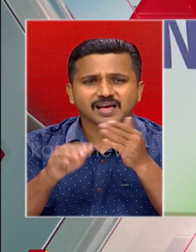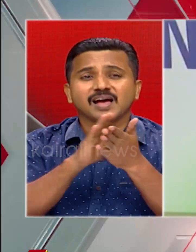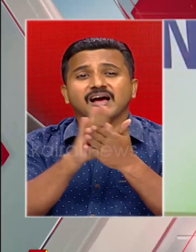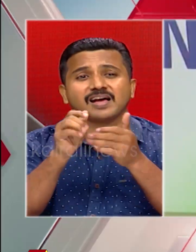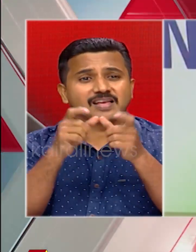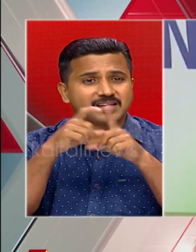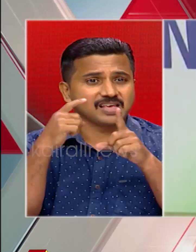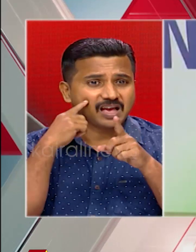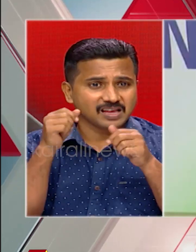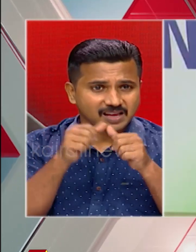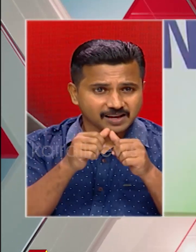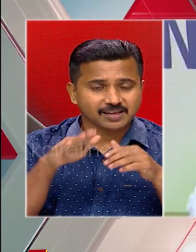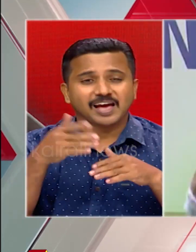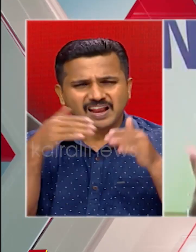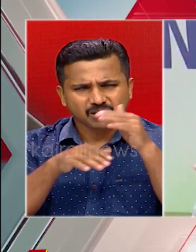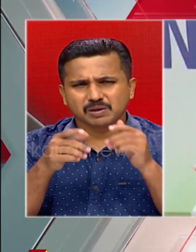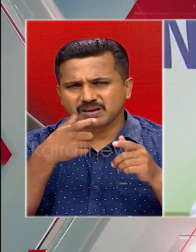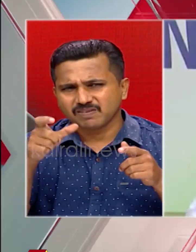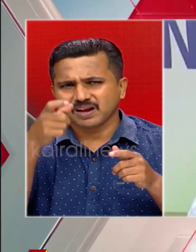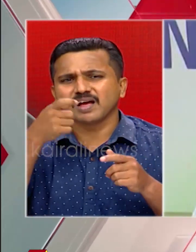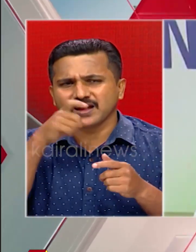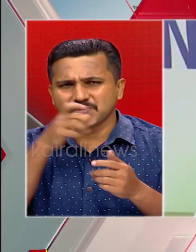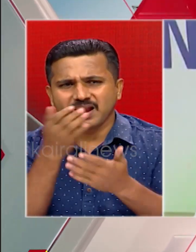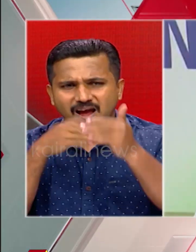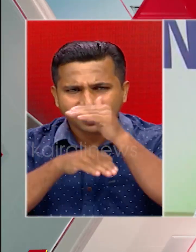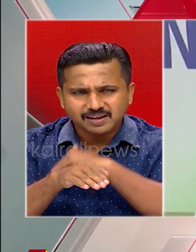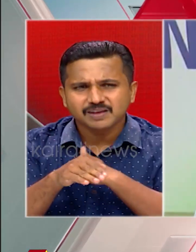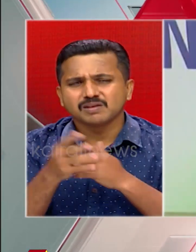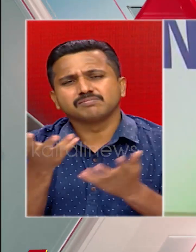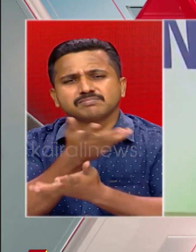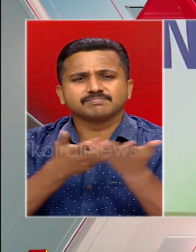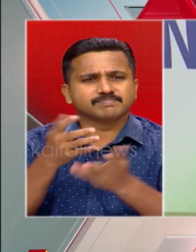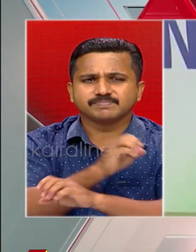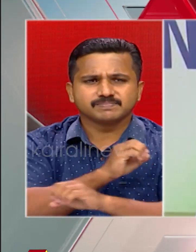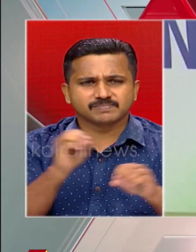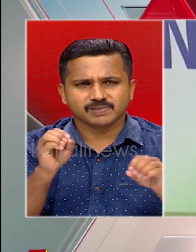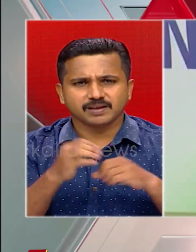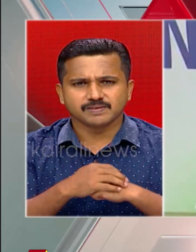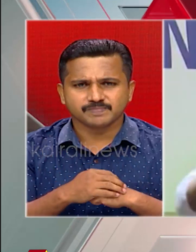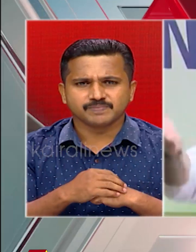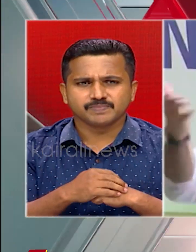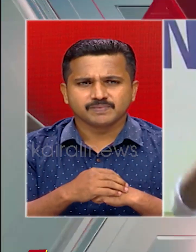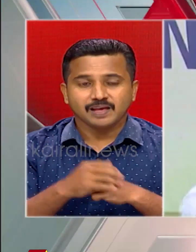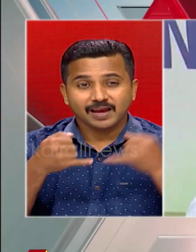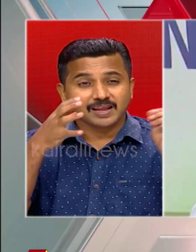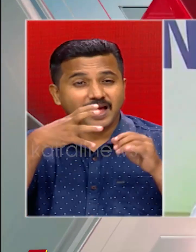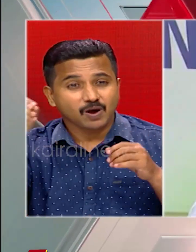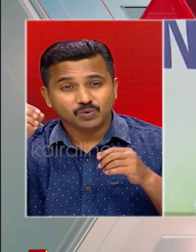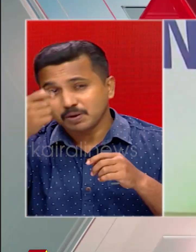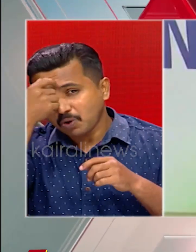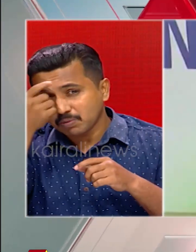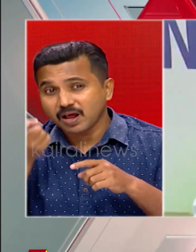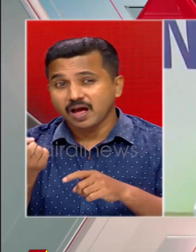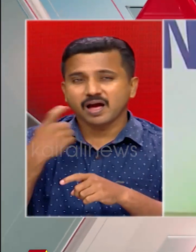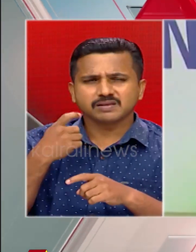മാത്രമല്ല ഞങ്ങളതൊന്നും ചർച്ച ചെയ്തിട്ടില്ല. തുർക്കിയിലെ ഒരു പള്ളിയുടെ കാര്യം കോൺഗ്രസിനോട് അഭിപ്രായം ചോദിച്ചാൽ മാർക്സിസ്റ്റ് പാർട്ടിയുടെ അഭിപ്രായം നിങ്ങൾ പറഞ്ഞു.